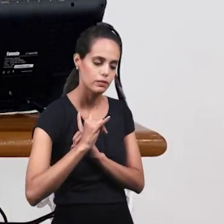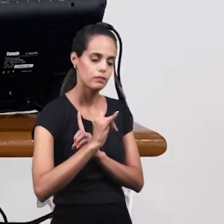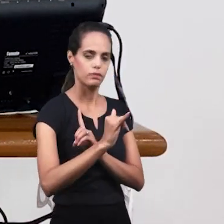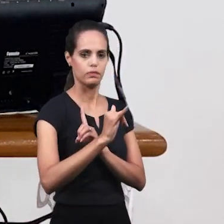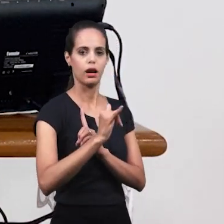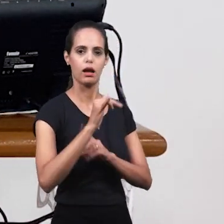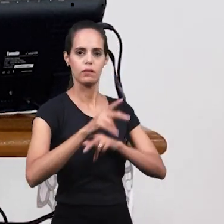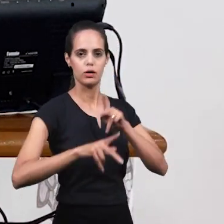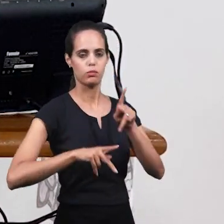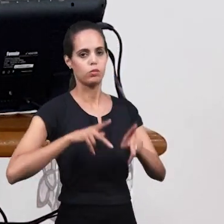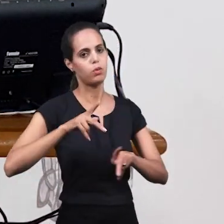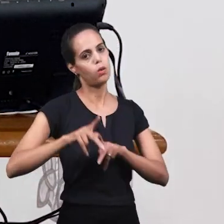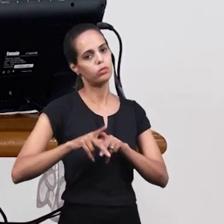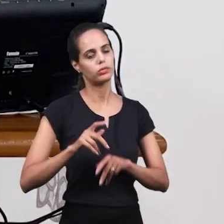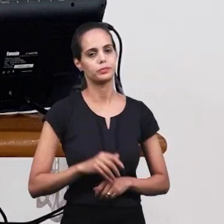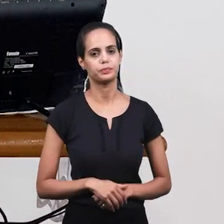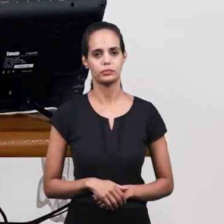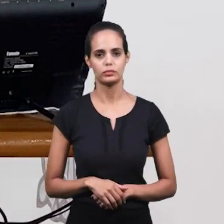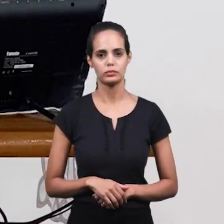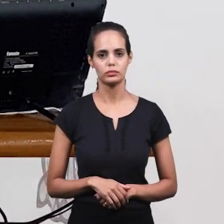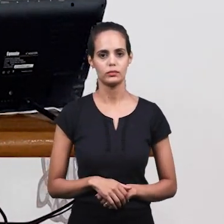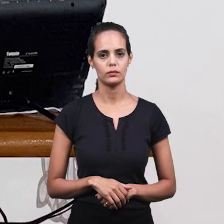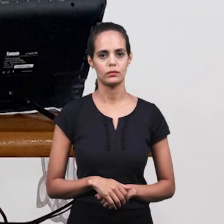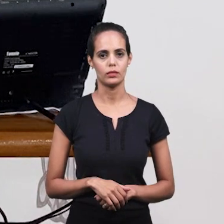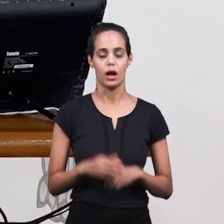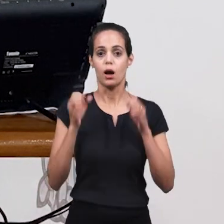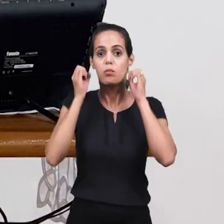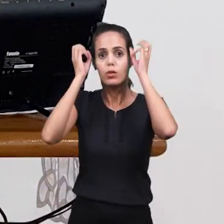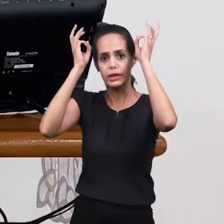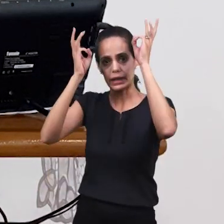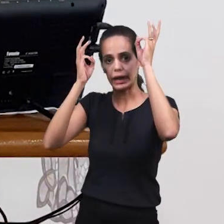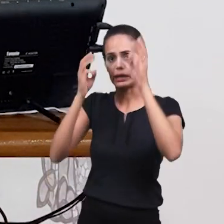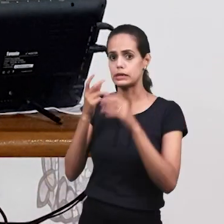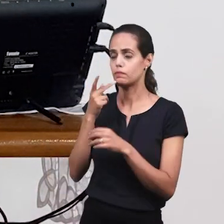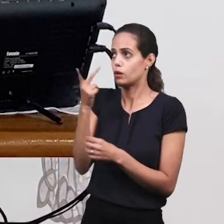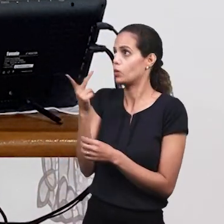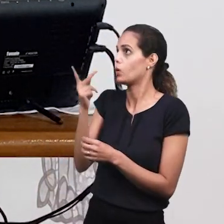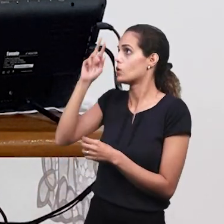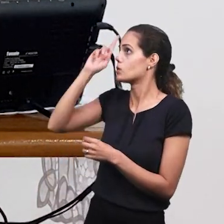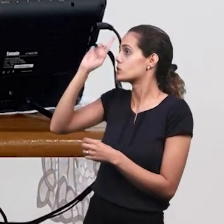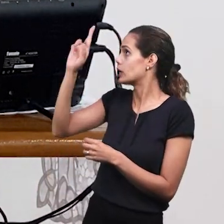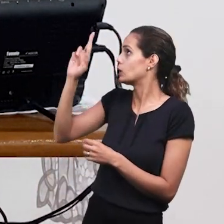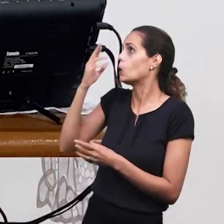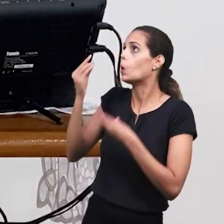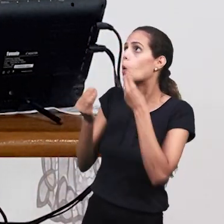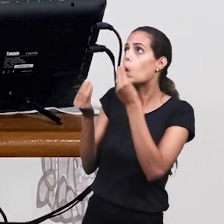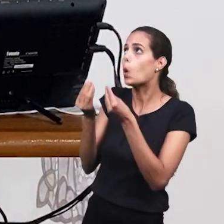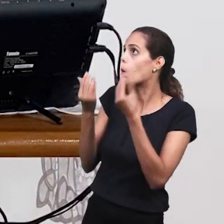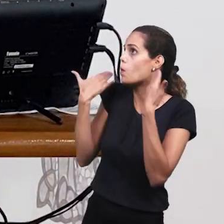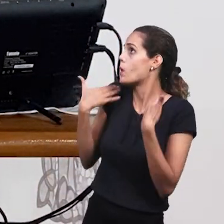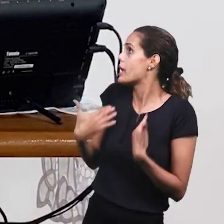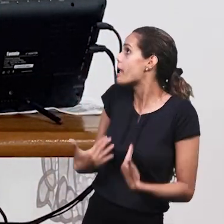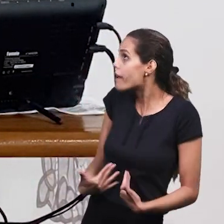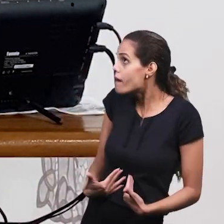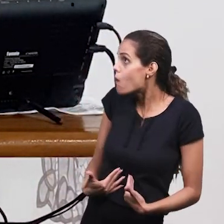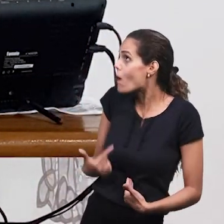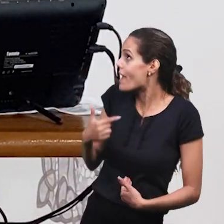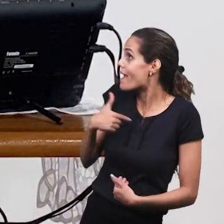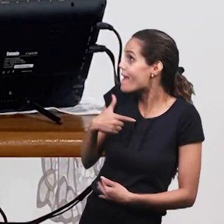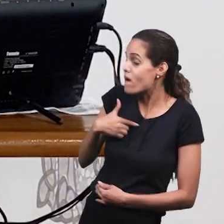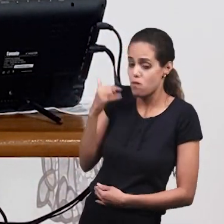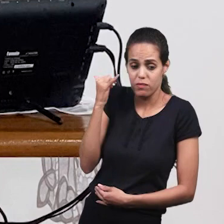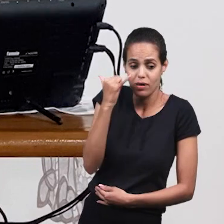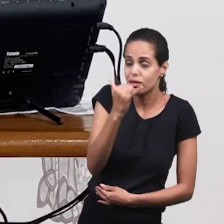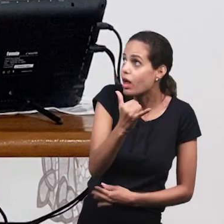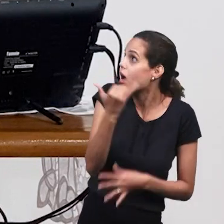homme de mots durs, mais le Seigneur a mis dans sa bouche la direction, le gouvernement, comme aujourd'hui le Seigneur nous